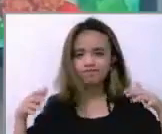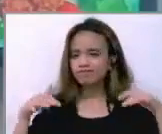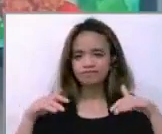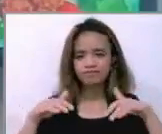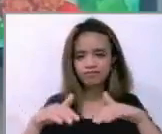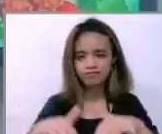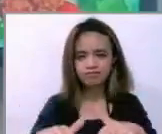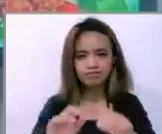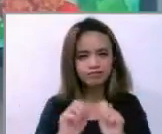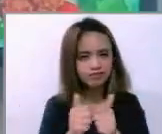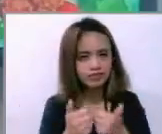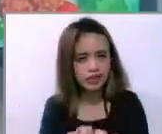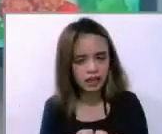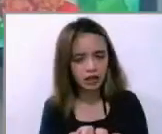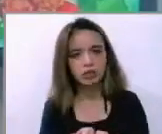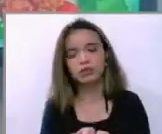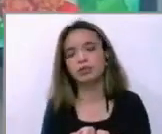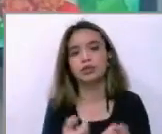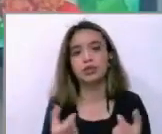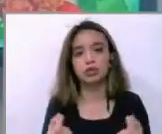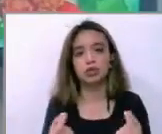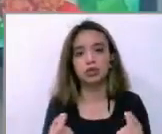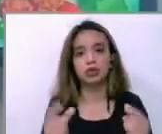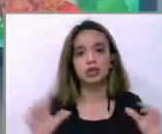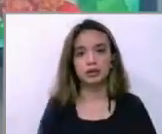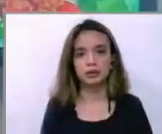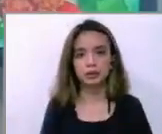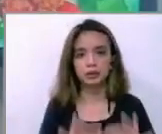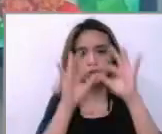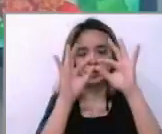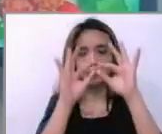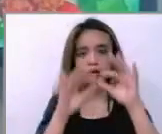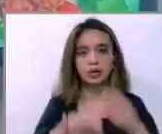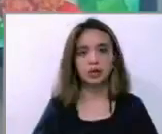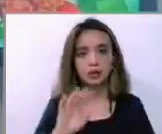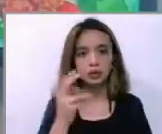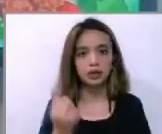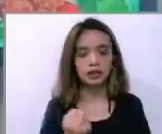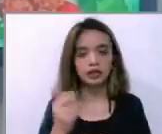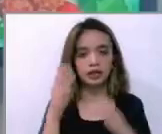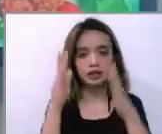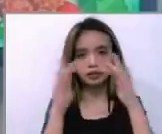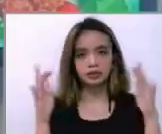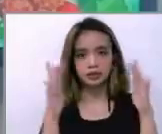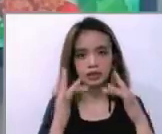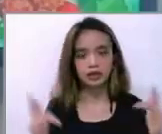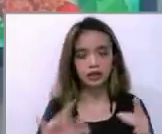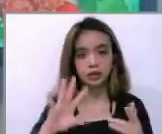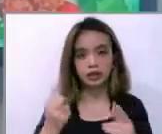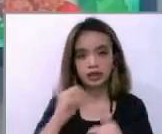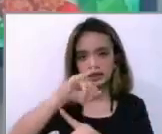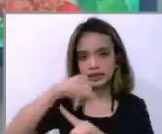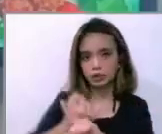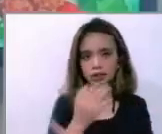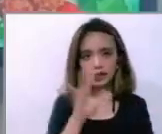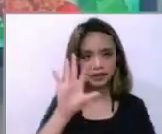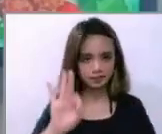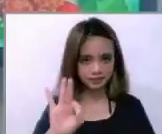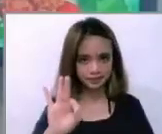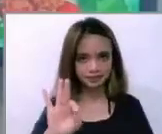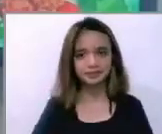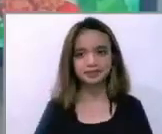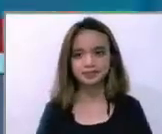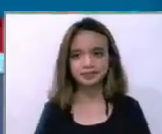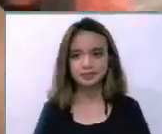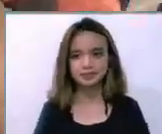din ang mga isasagawang misa sa mismong araw po ng pista ng puon sa January 9. Si Karen Villanda sa Detalya, Rise and Shine,